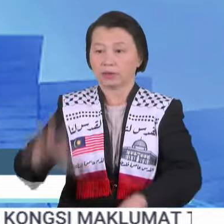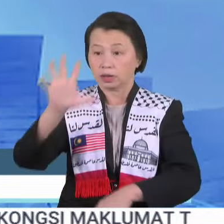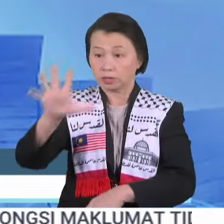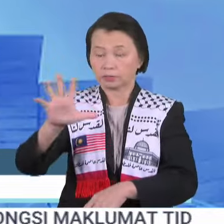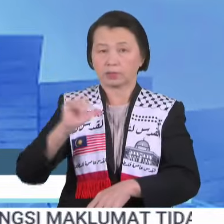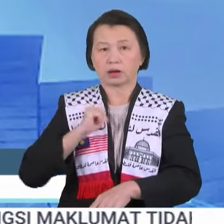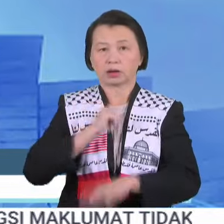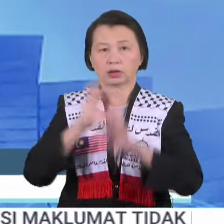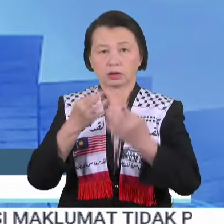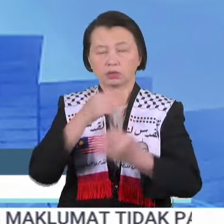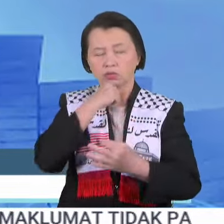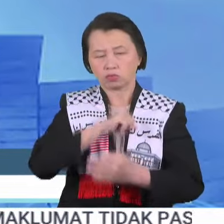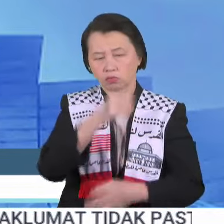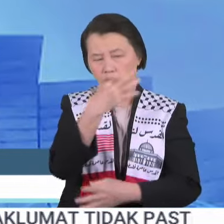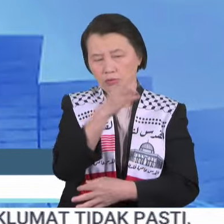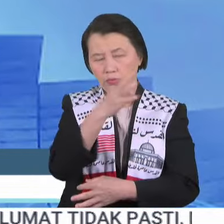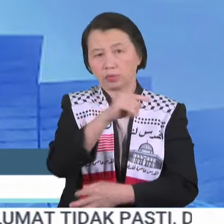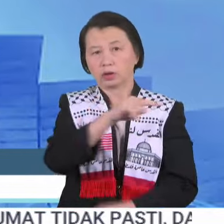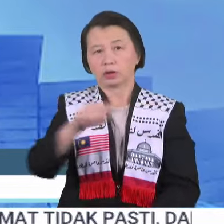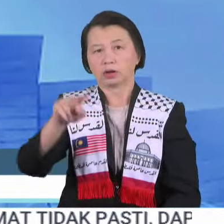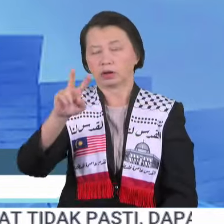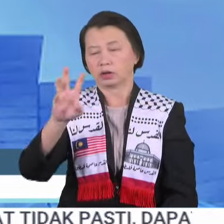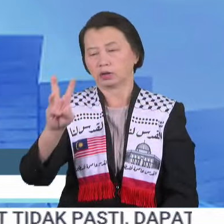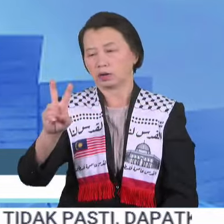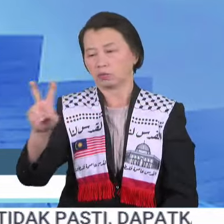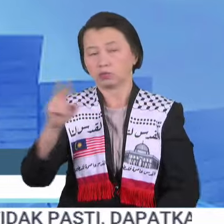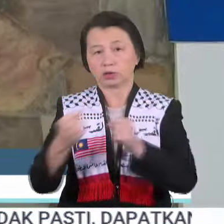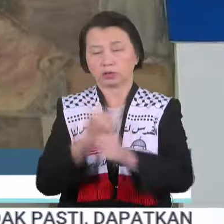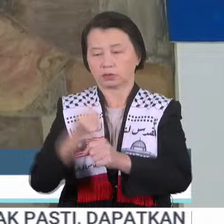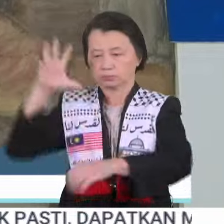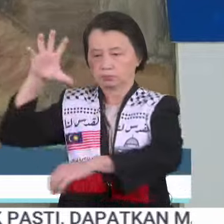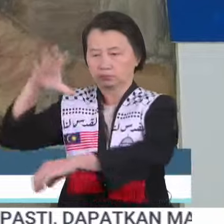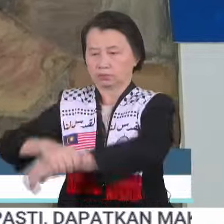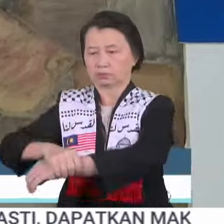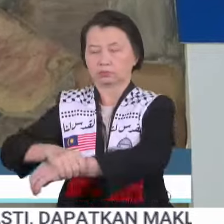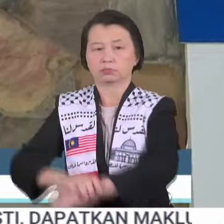berusia 19 hingga 62 tahun ditahan.